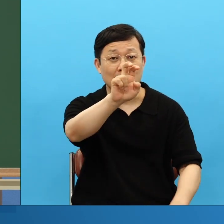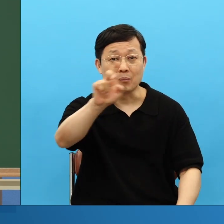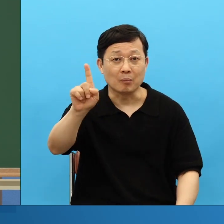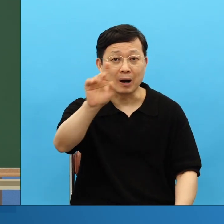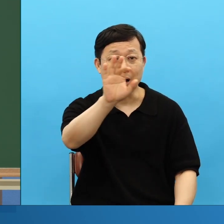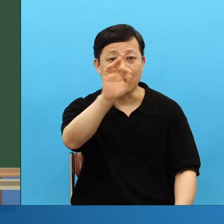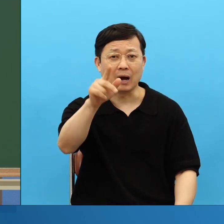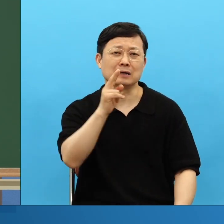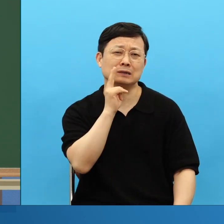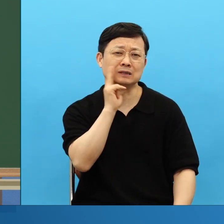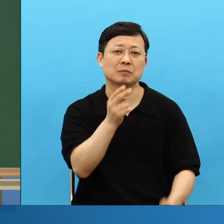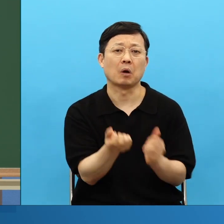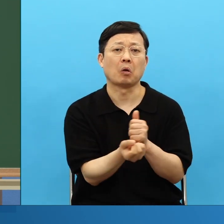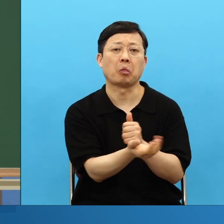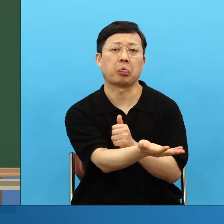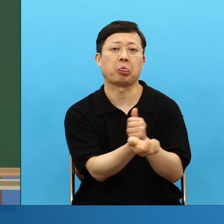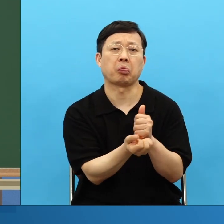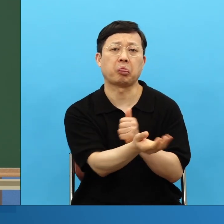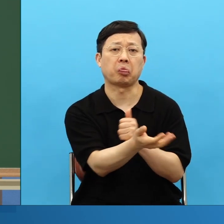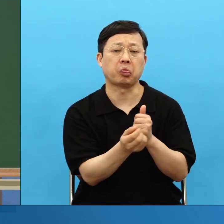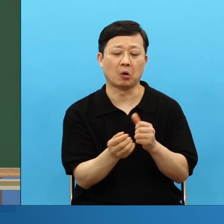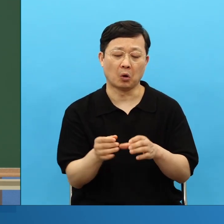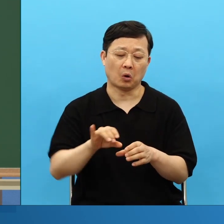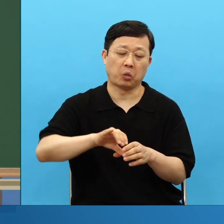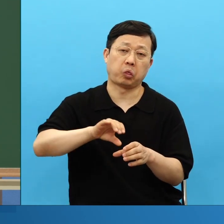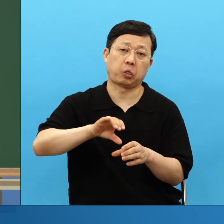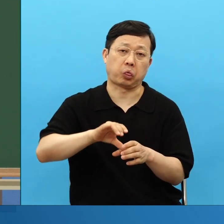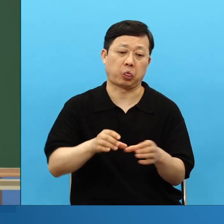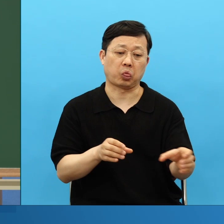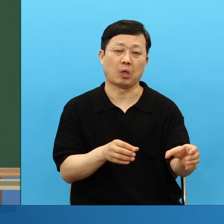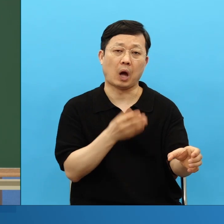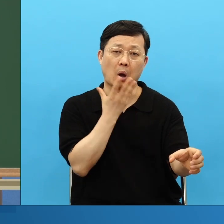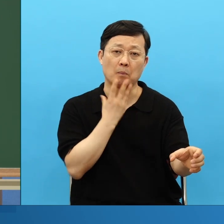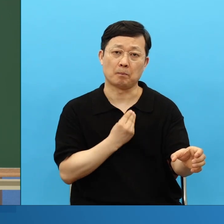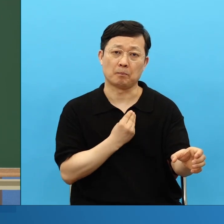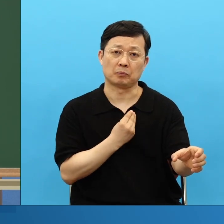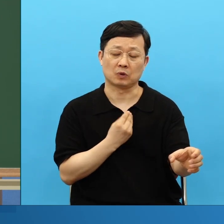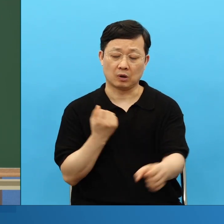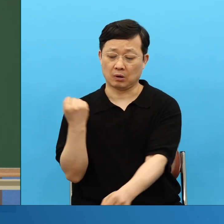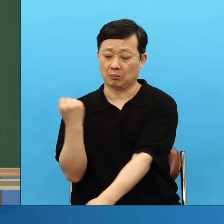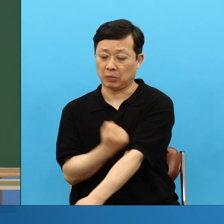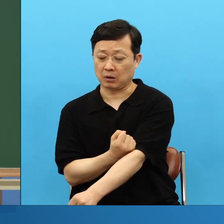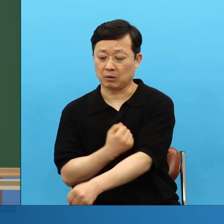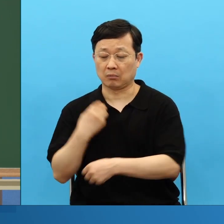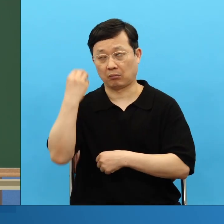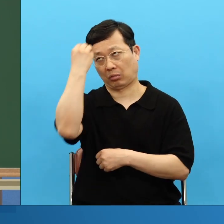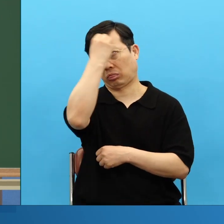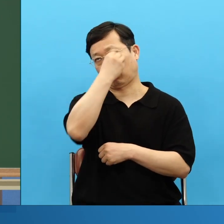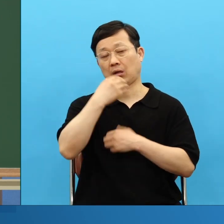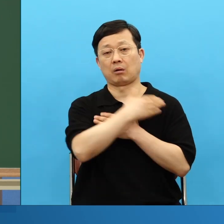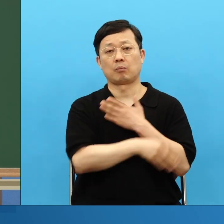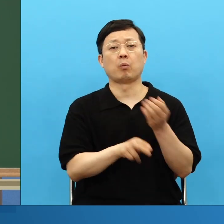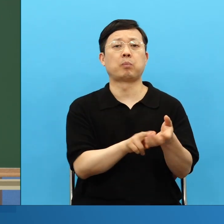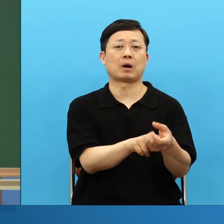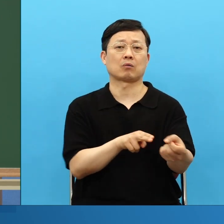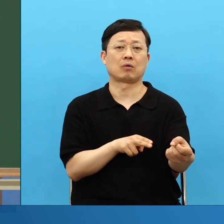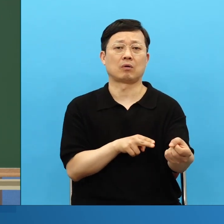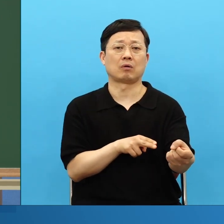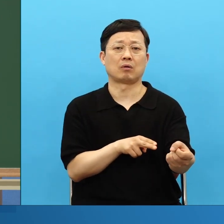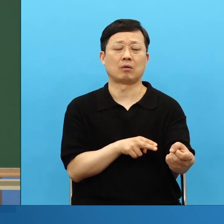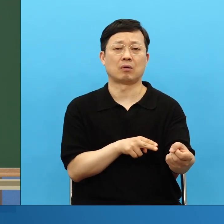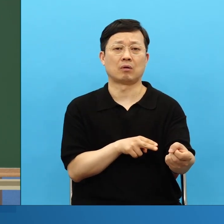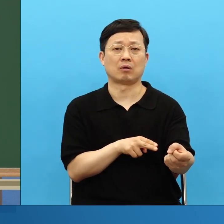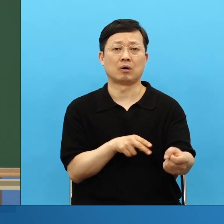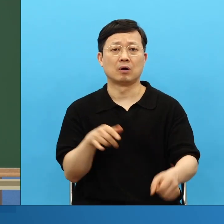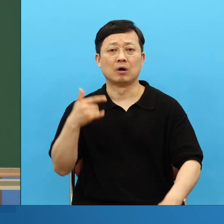그래서 마약을 놓는 거죠. 그러면 이제 마약 맞고 얘는 몸을 팔고 그러다가 부모가